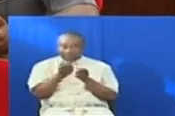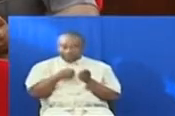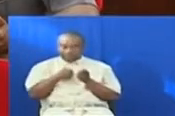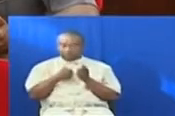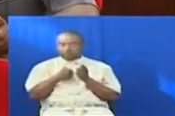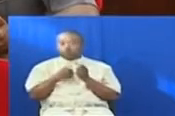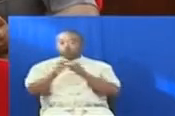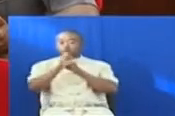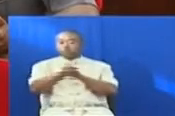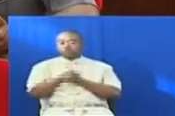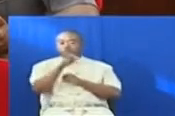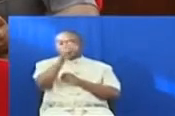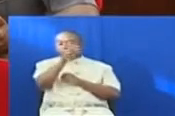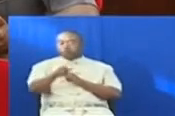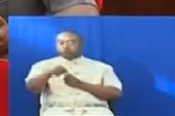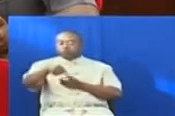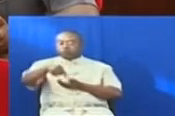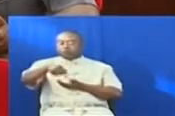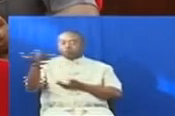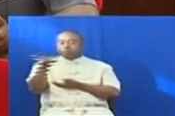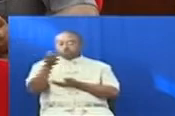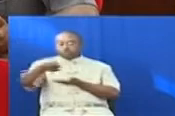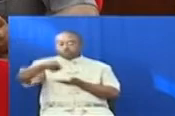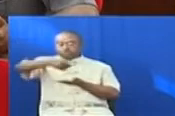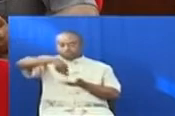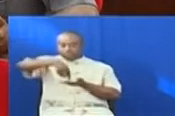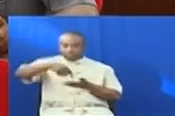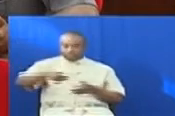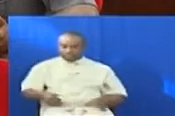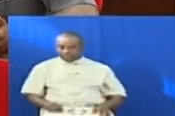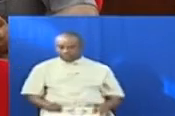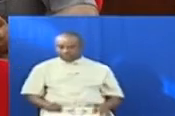Moshi mjini. Mheshimiwa Naibu Spika,